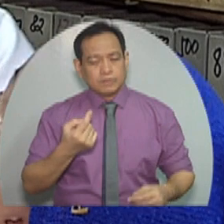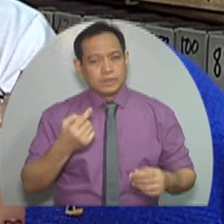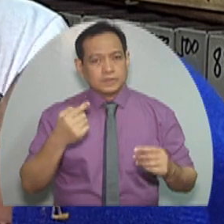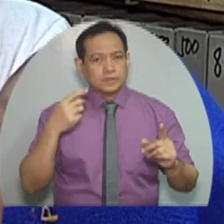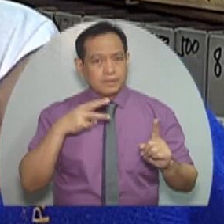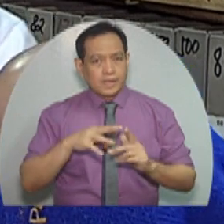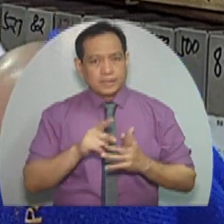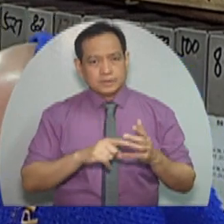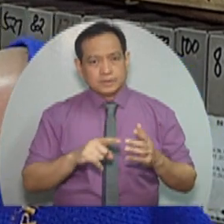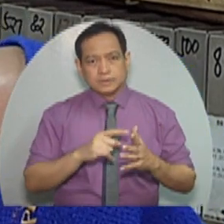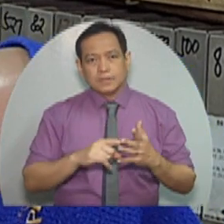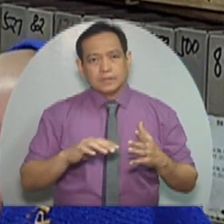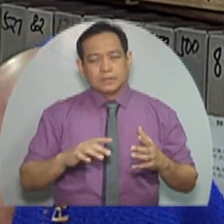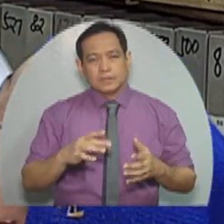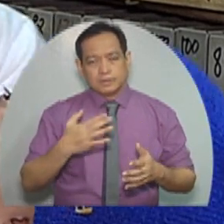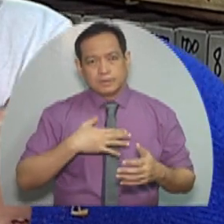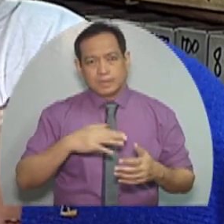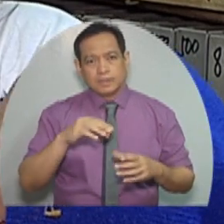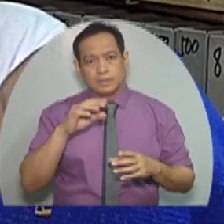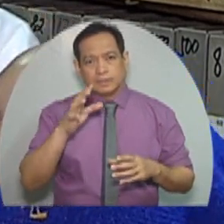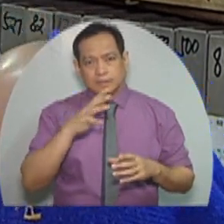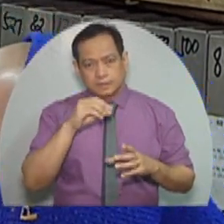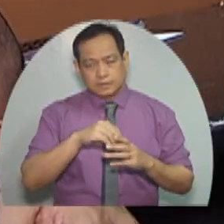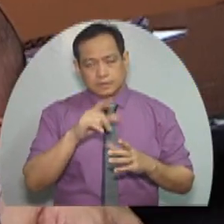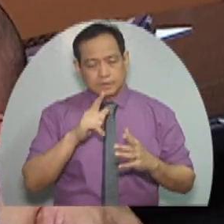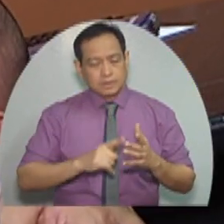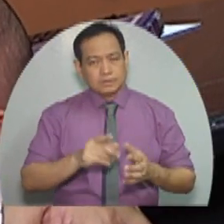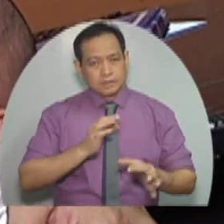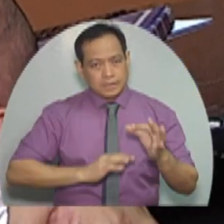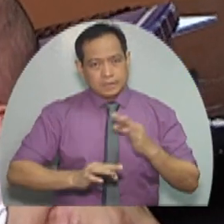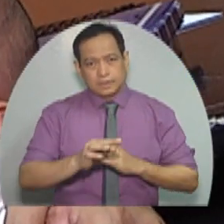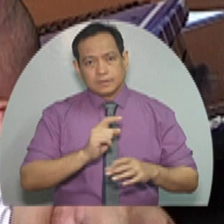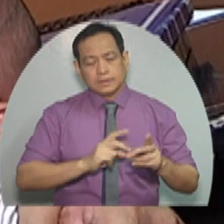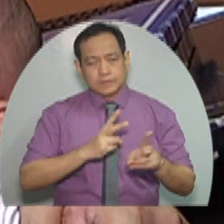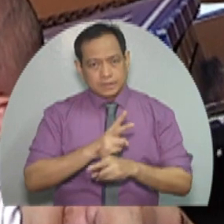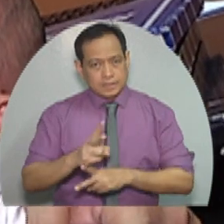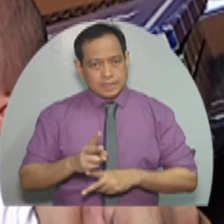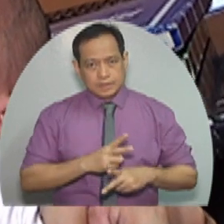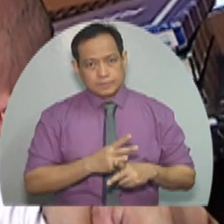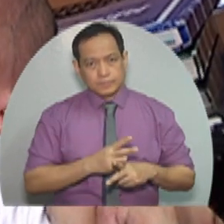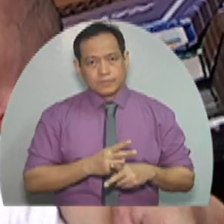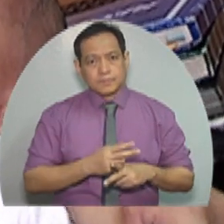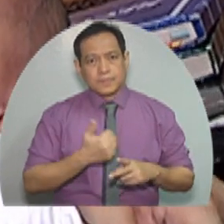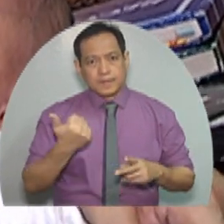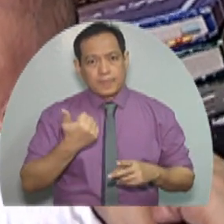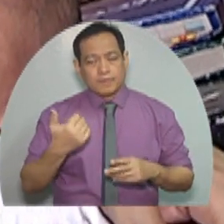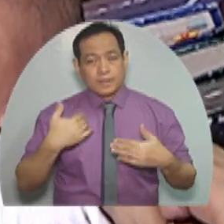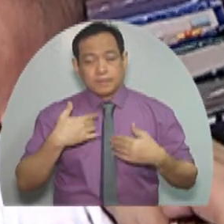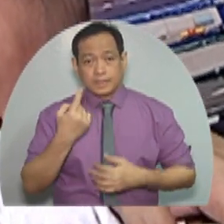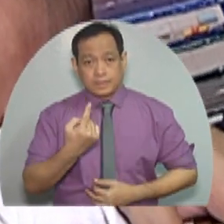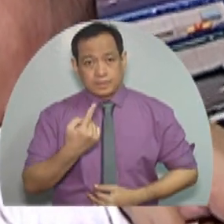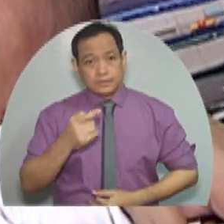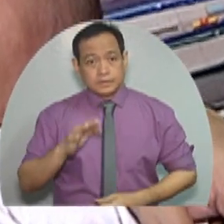sa kanya, wala na pong pahinga. Salita lang po kami ng biyana ko sa ngayon po. Maliban kay Yumi, may isa pa siyang anak